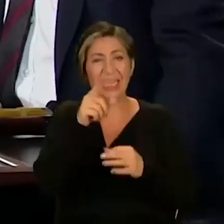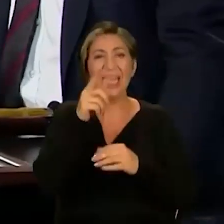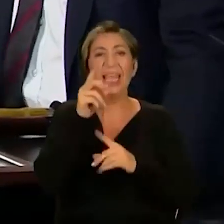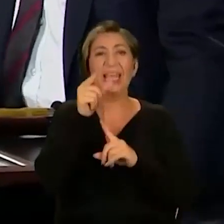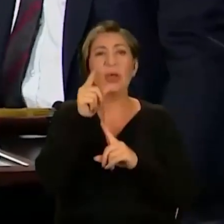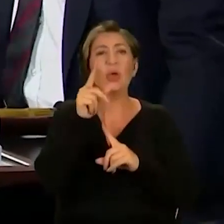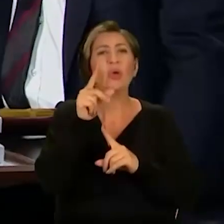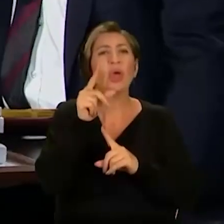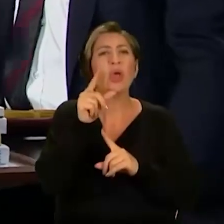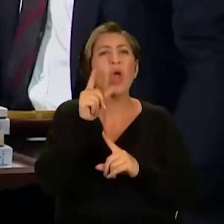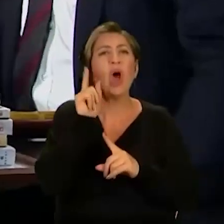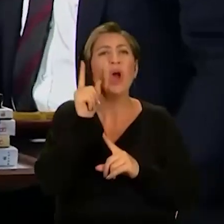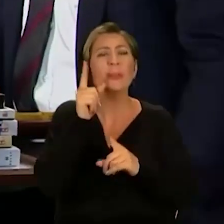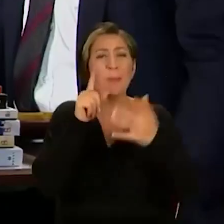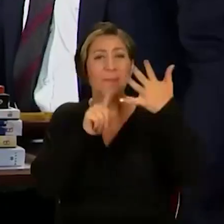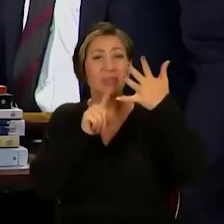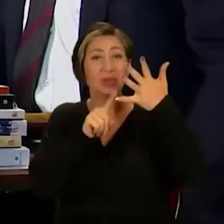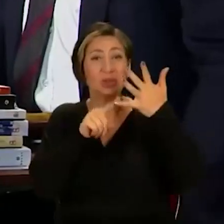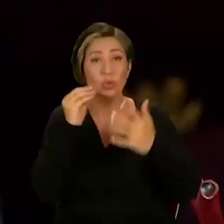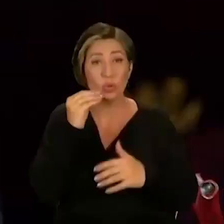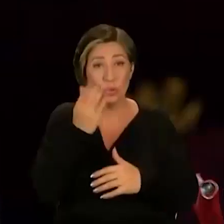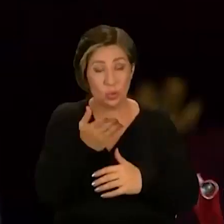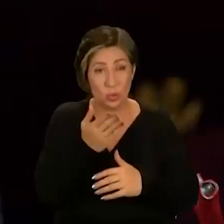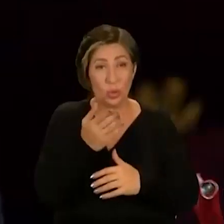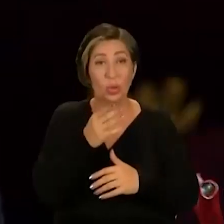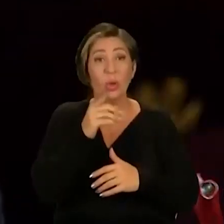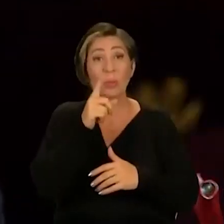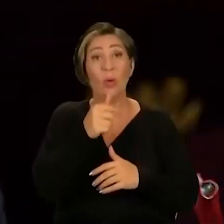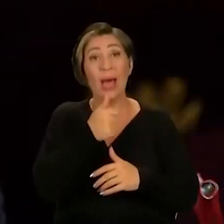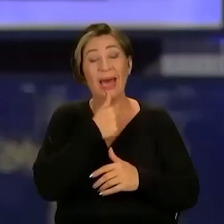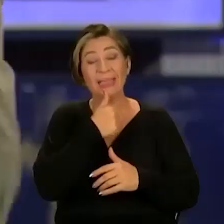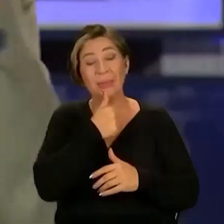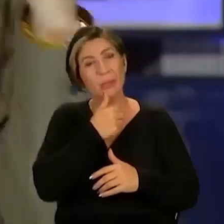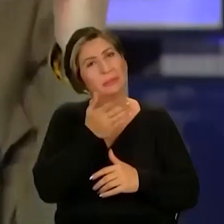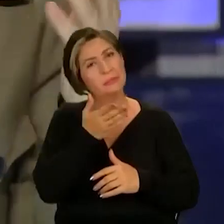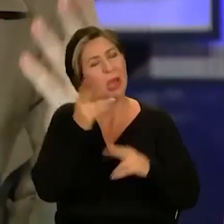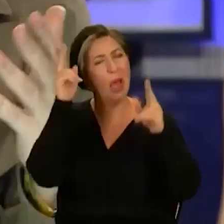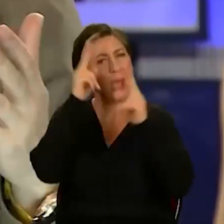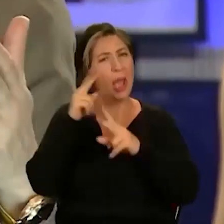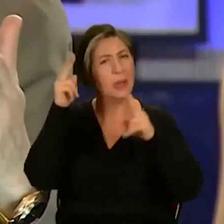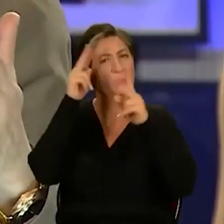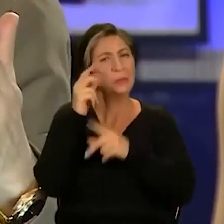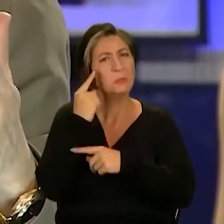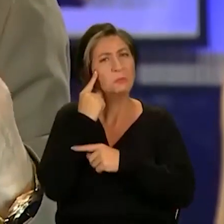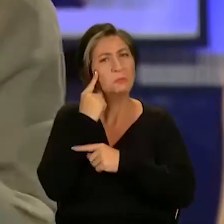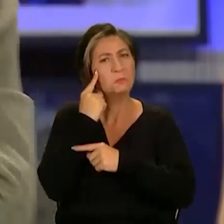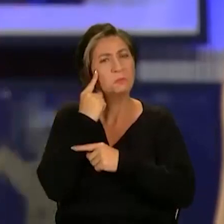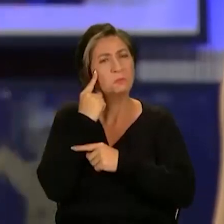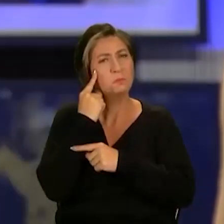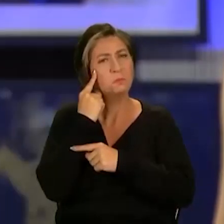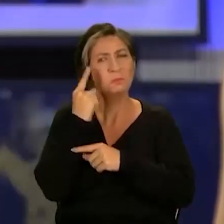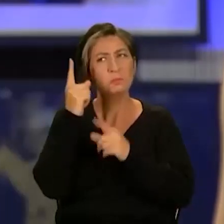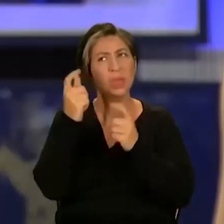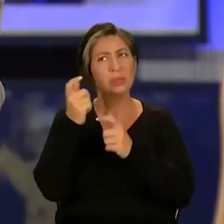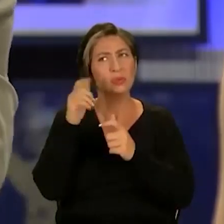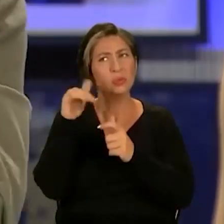öğretmeninin çocuğu. İlkokul öğretmeninin çocuğu. Maşallah. Biz bu adamı şöyle, yani hayalimizde şöyle canlandıramayız herhalde. Yani bir